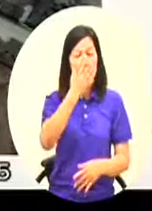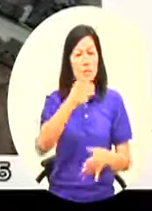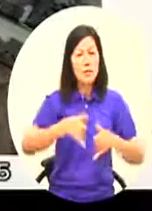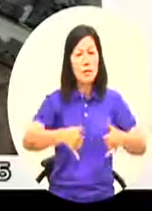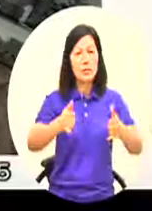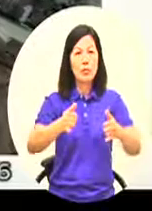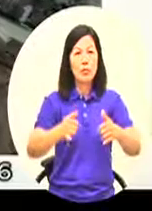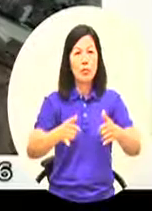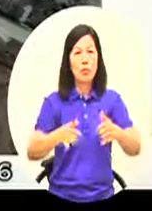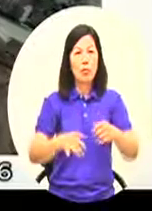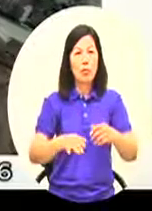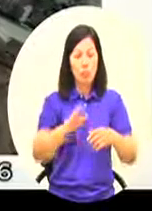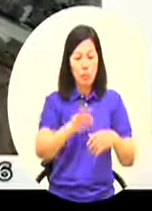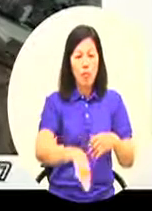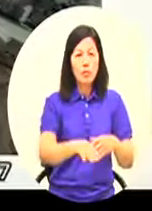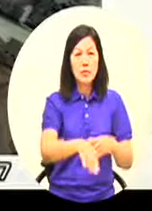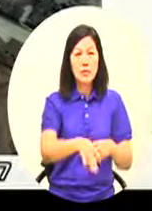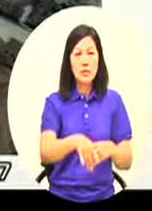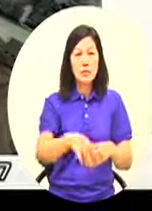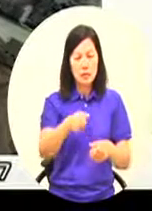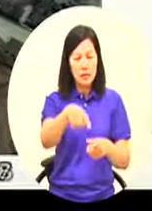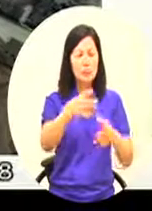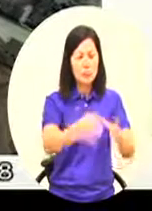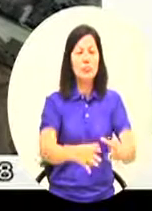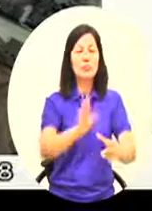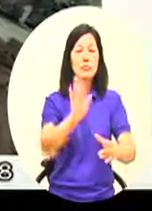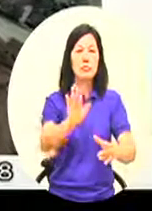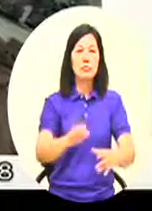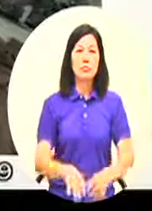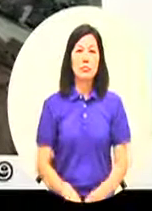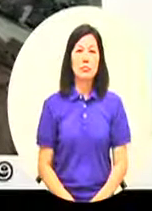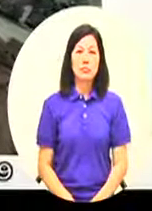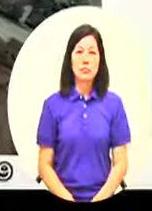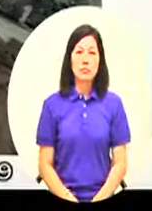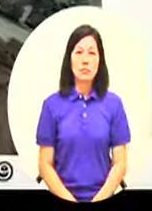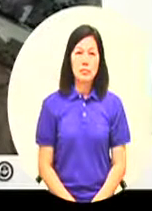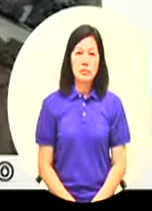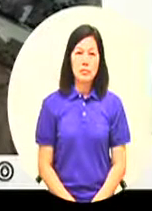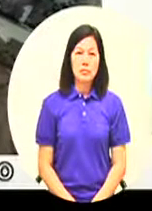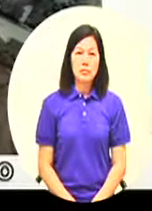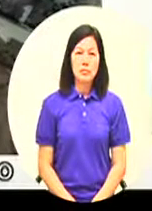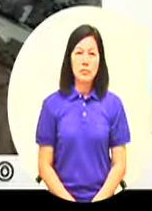该也有一座啦，那个应该是啦，应该是就是这样的一个设施。